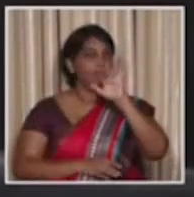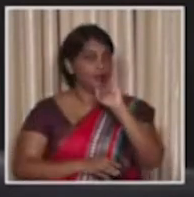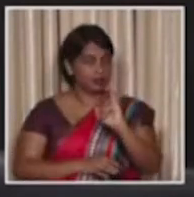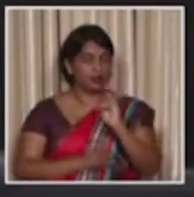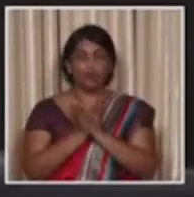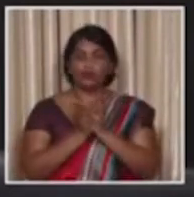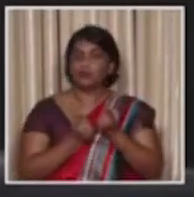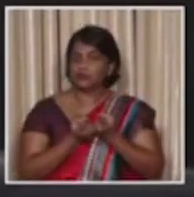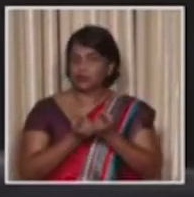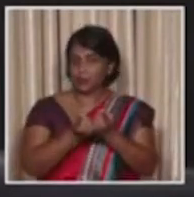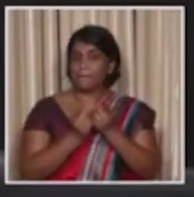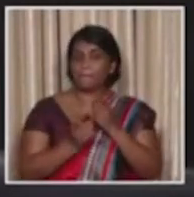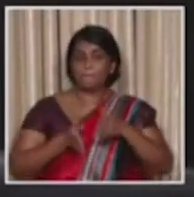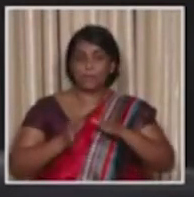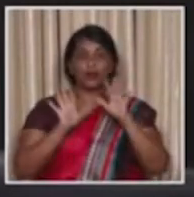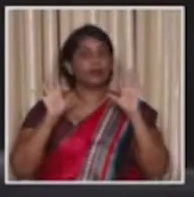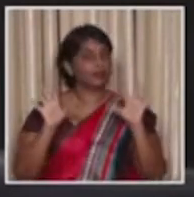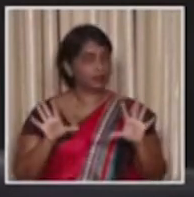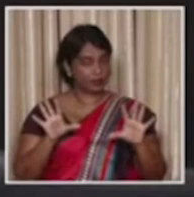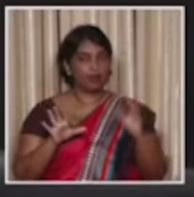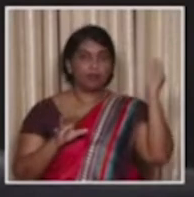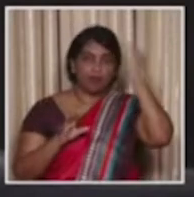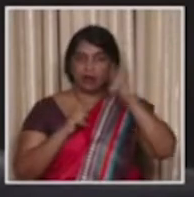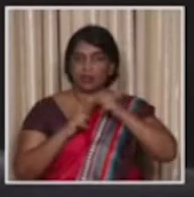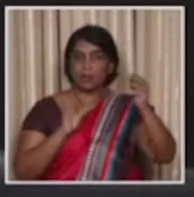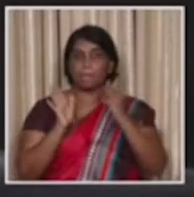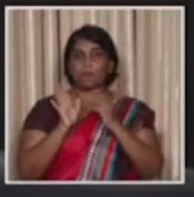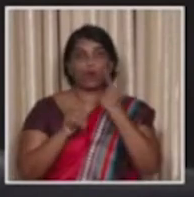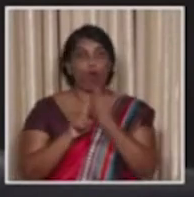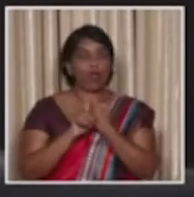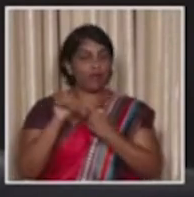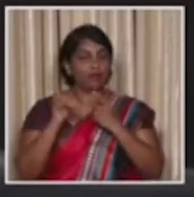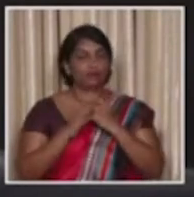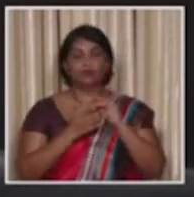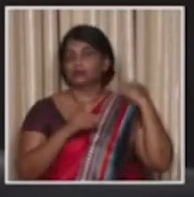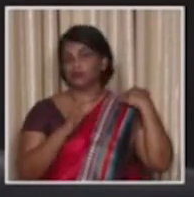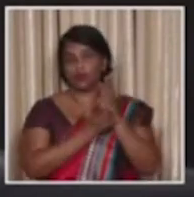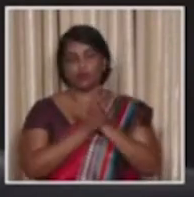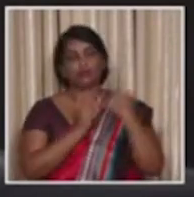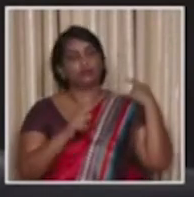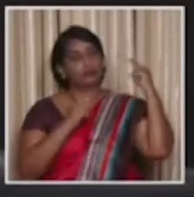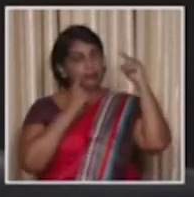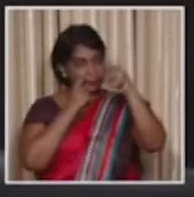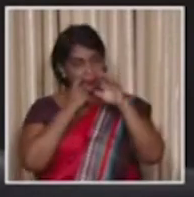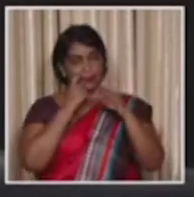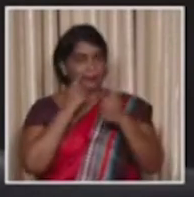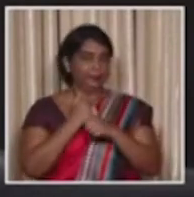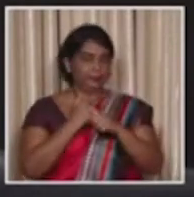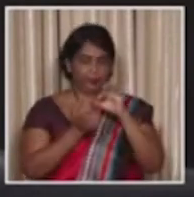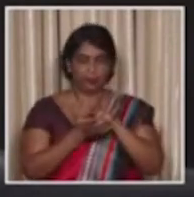සමාන්තර මාර්ග 10කින් සමන්විත මරදාන සිට මහකුඹුර දක්වා කොටස ගුවන්ගත මාර්ගයක් ලෙස ඉඳිකිරීමටත් යෝජනා